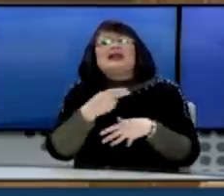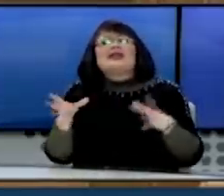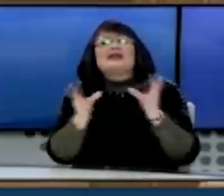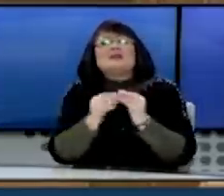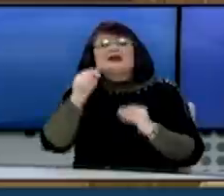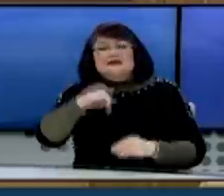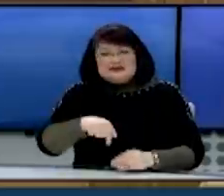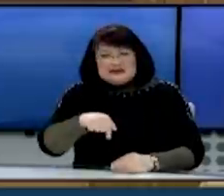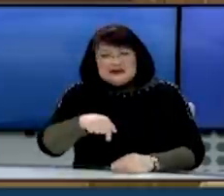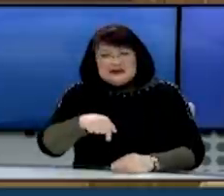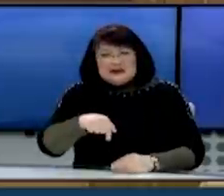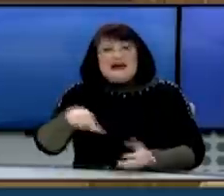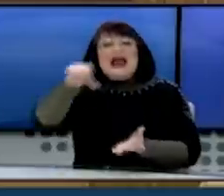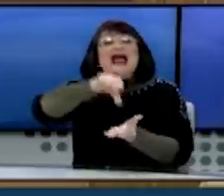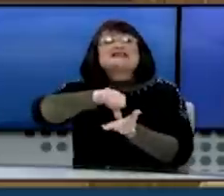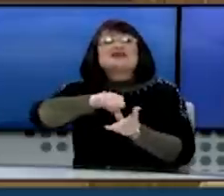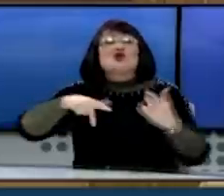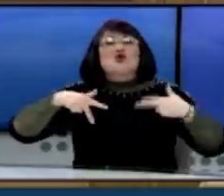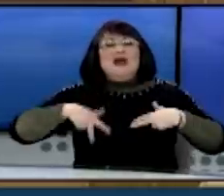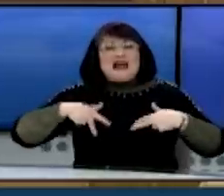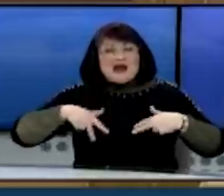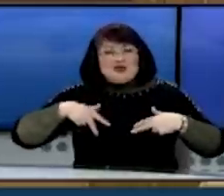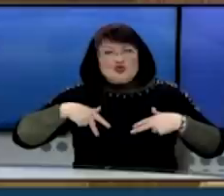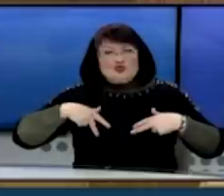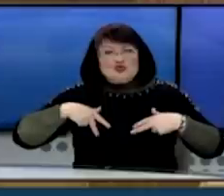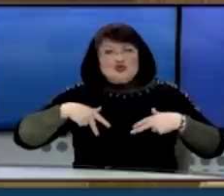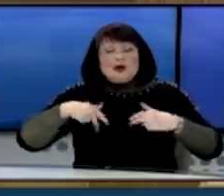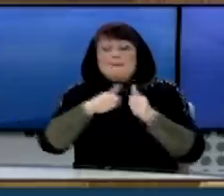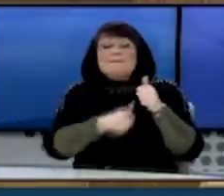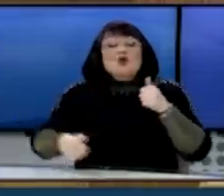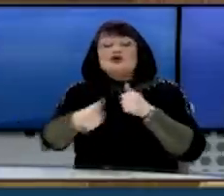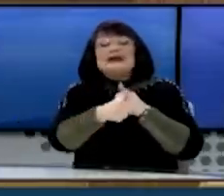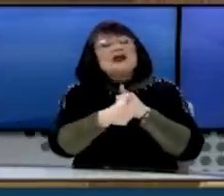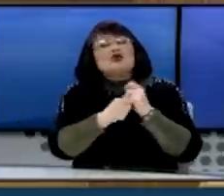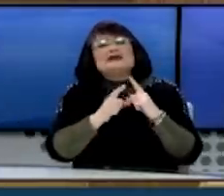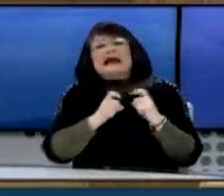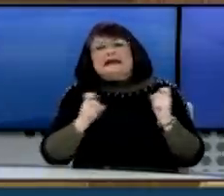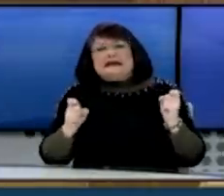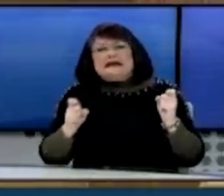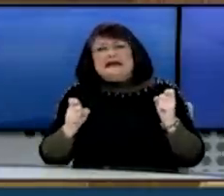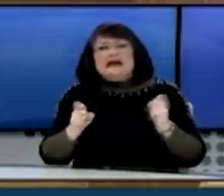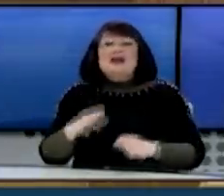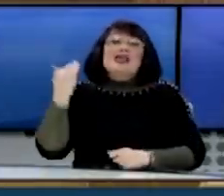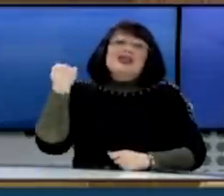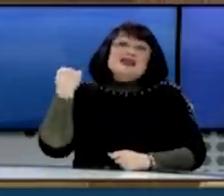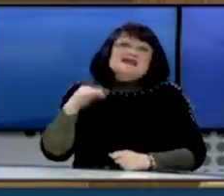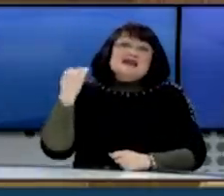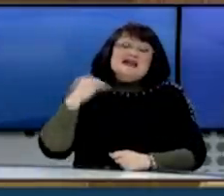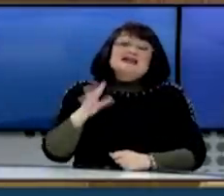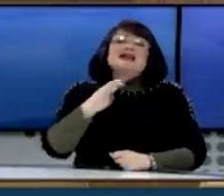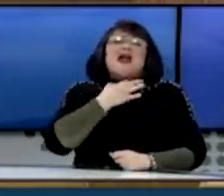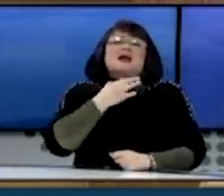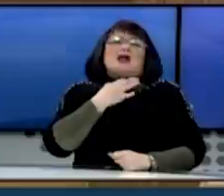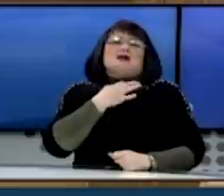του σημερινού αστικού κράτους, το οποίο έχει ως προτεραιότητα μόνο τη θυσία των λαϊκών αναγκών